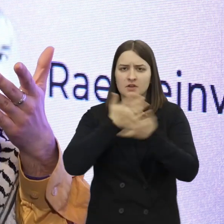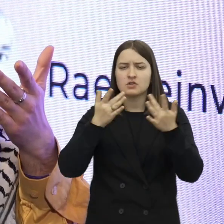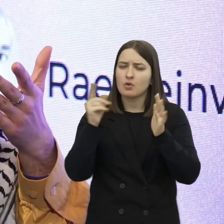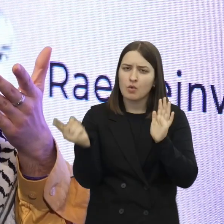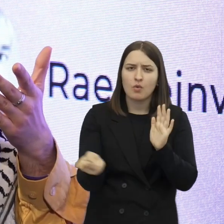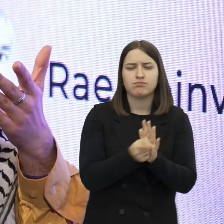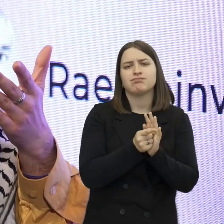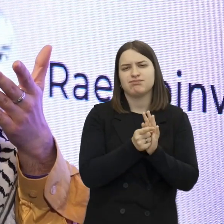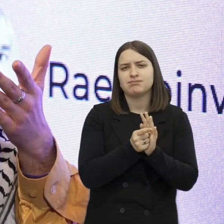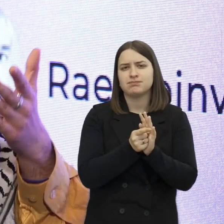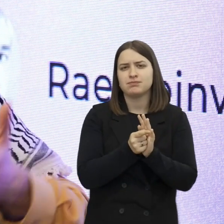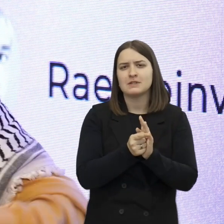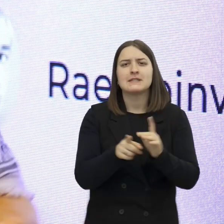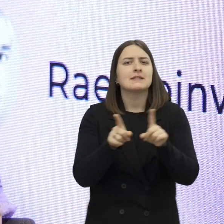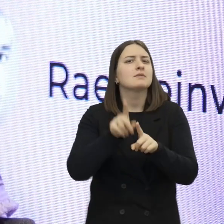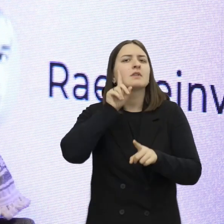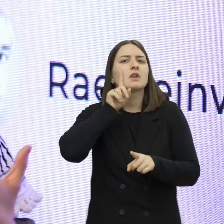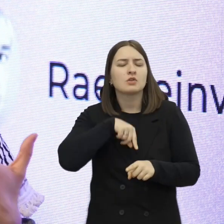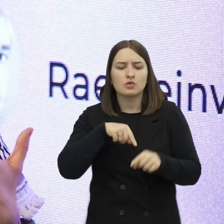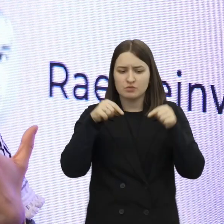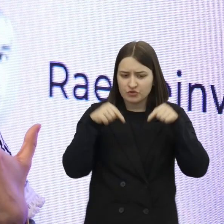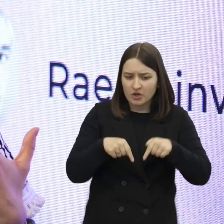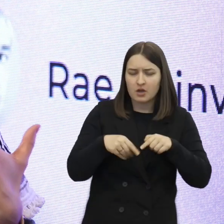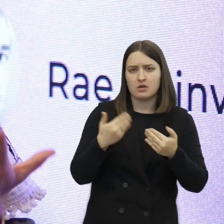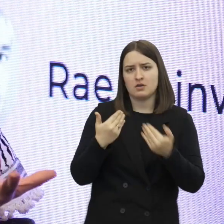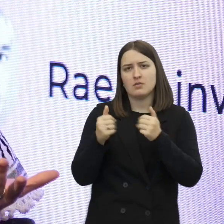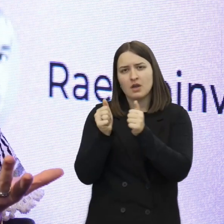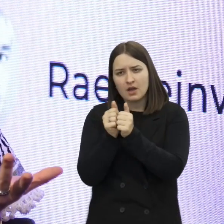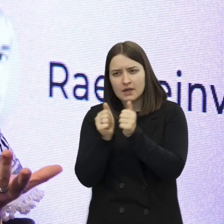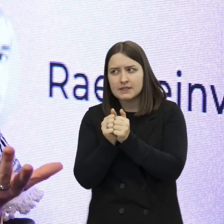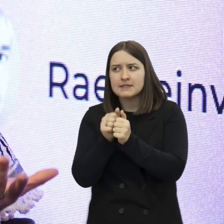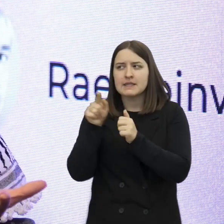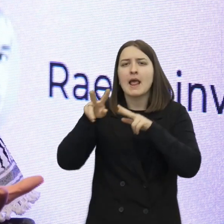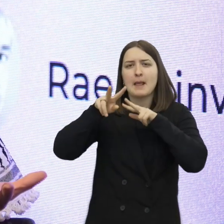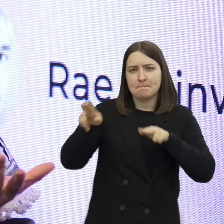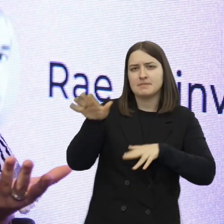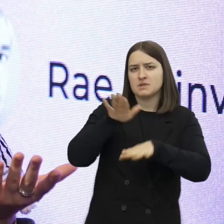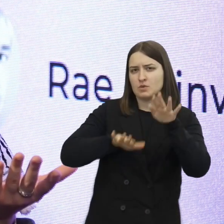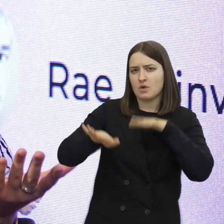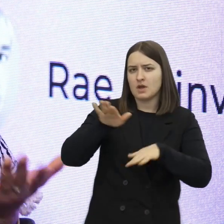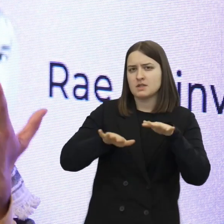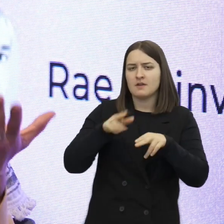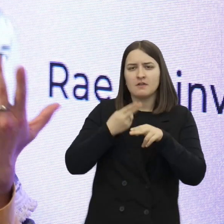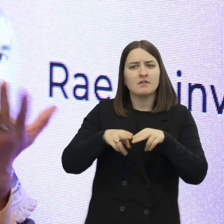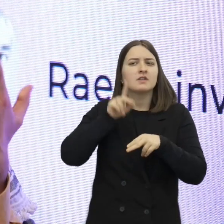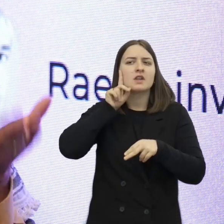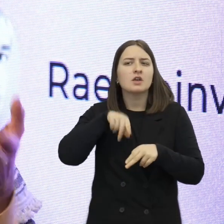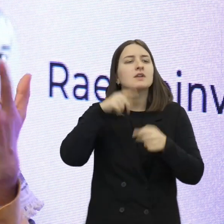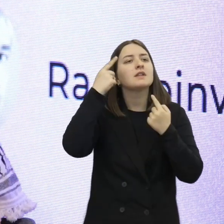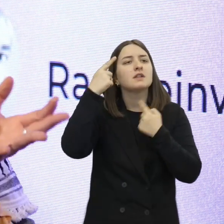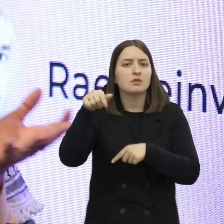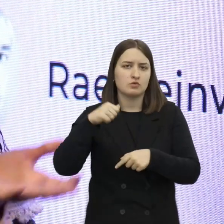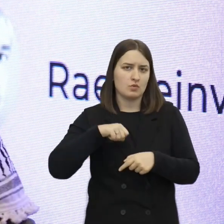kad tokie dalykai vyktų čia arti ar mums, tai nenorime, kad vyktų ir žmonėms, kitiems žmonėms. Bet to pačiu